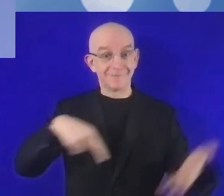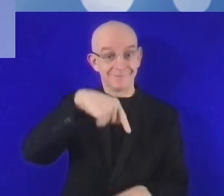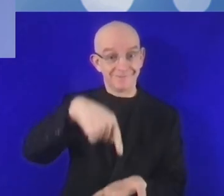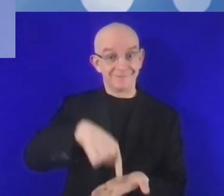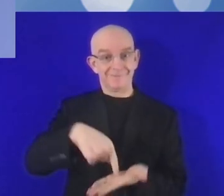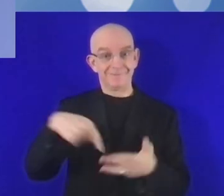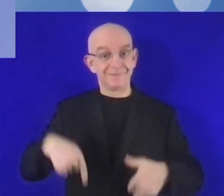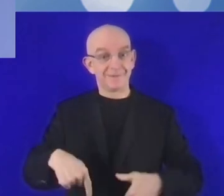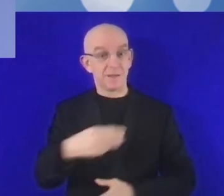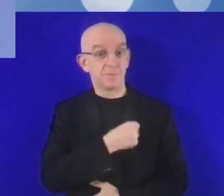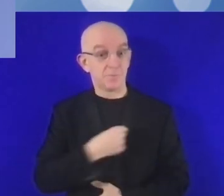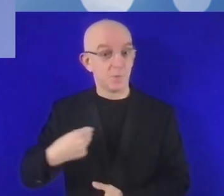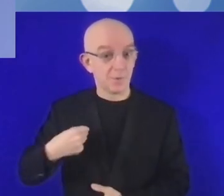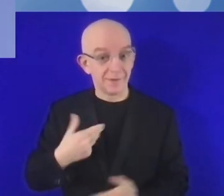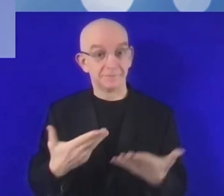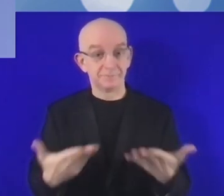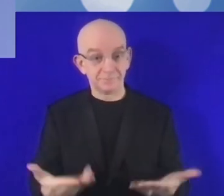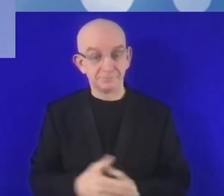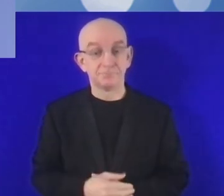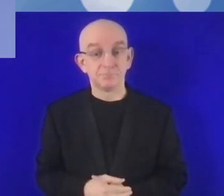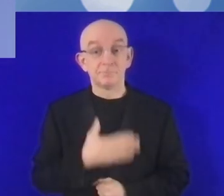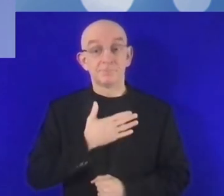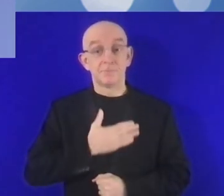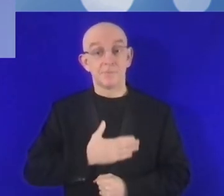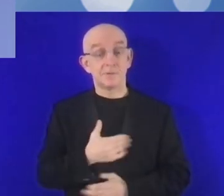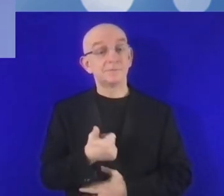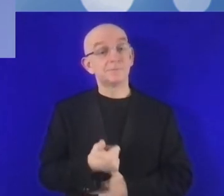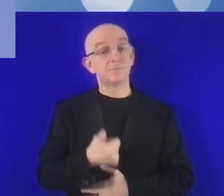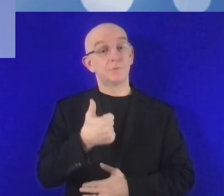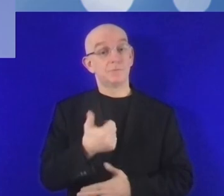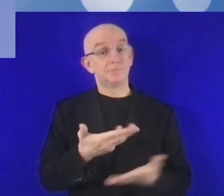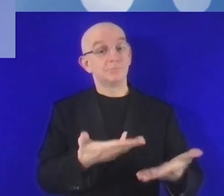Международного конгресс-центра в городе Катовице. Приветствую